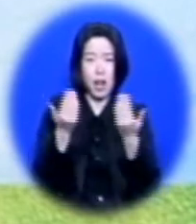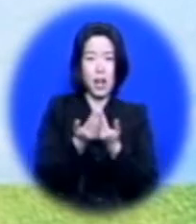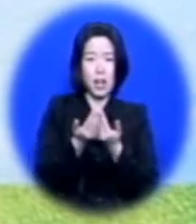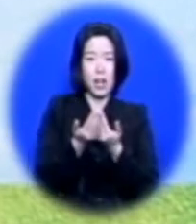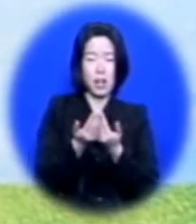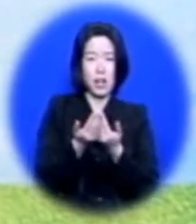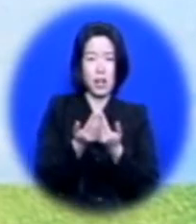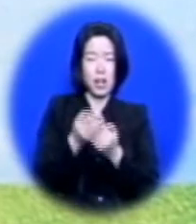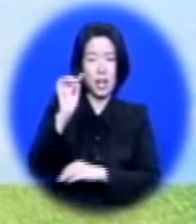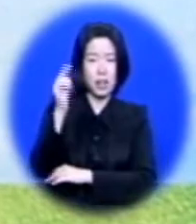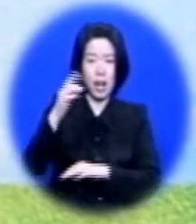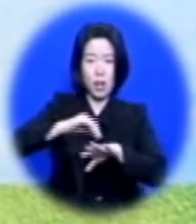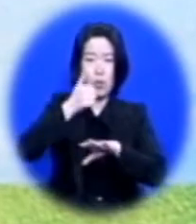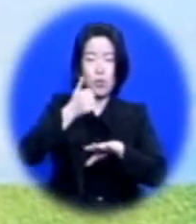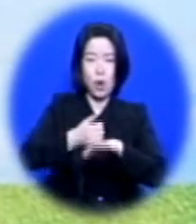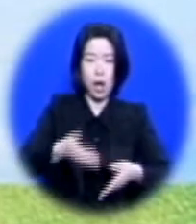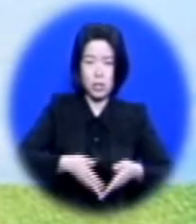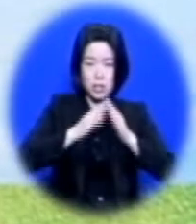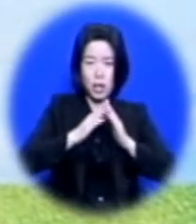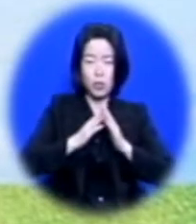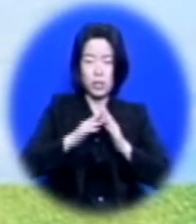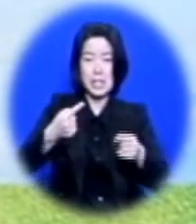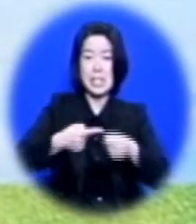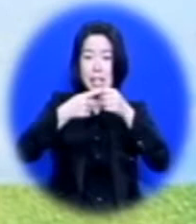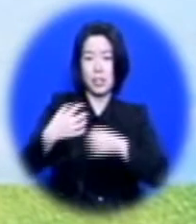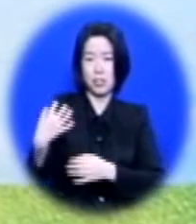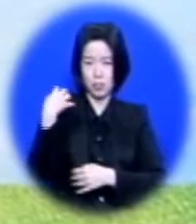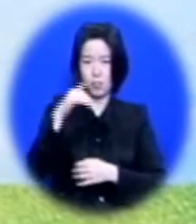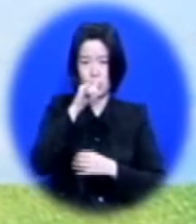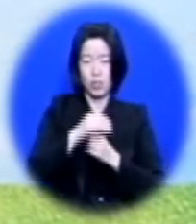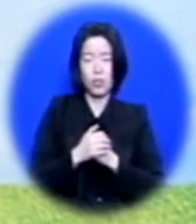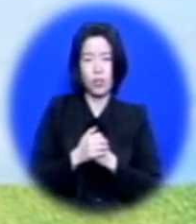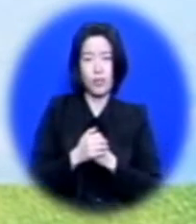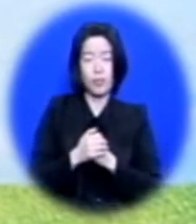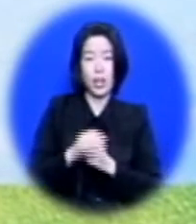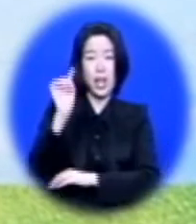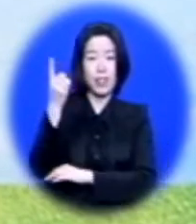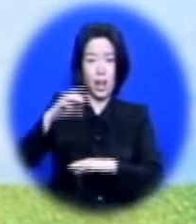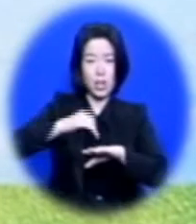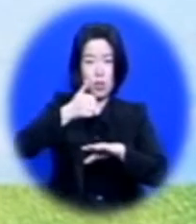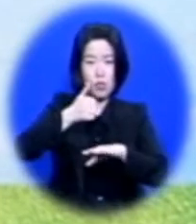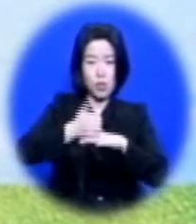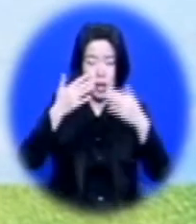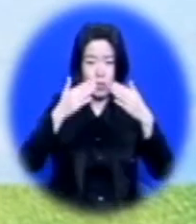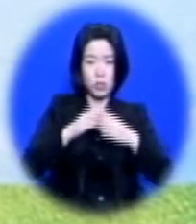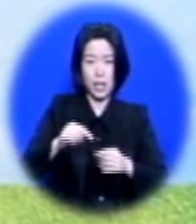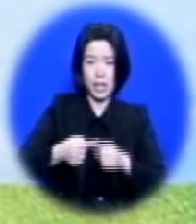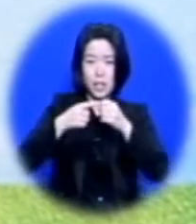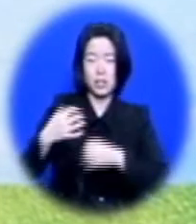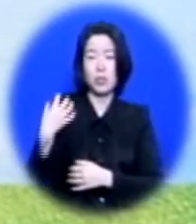다아 다윗 왕국을 세우는 0 신들이 됩니다 다윗 왕궁의 1등 공신 들이